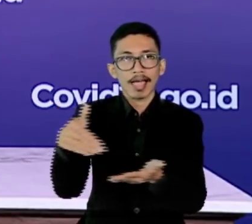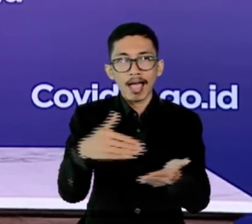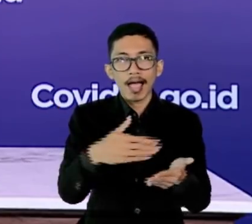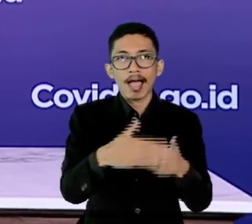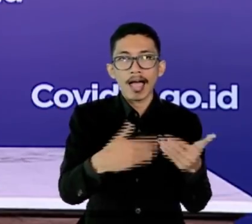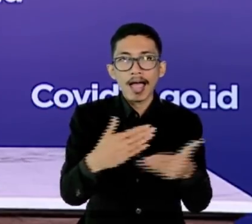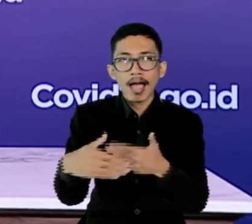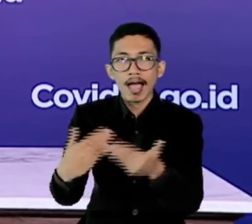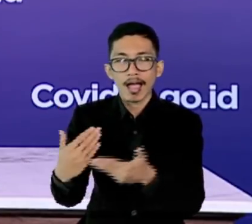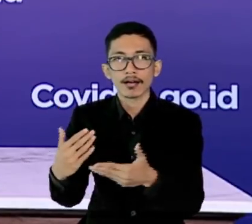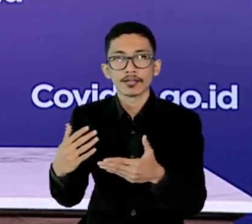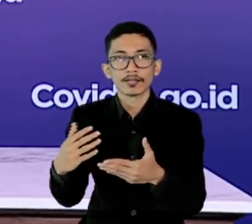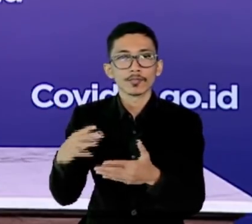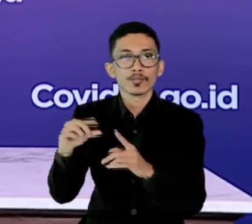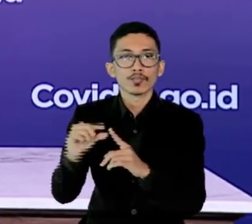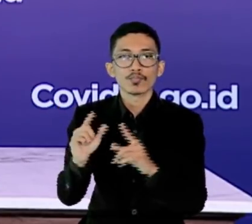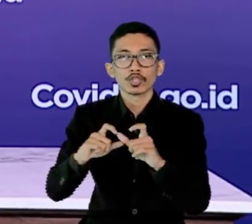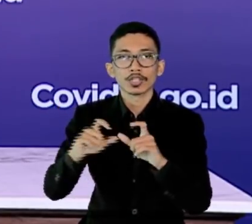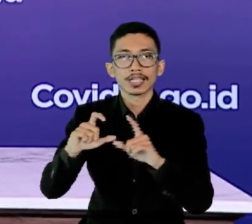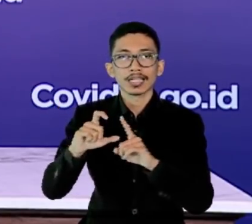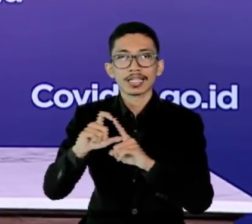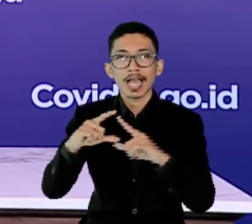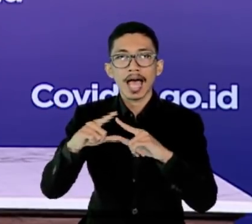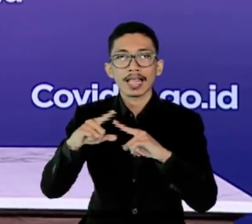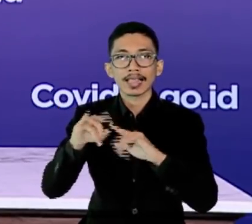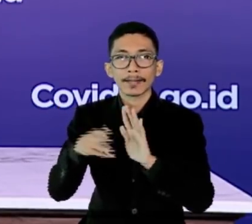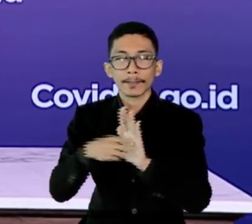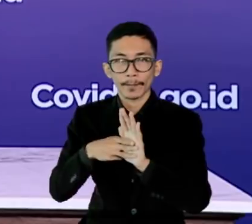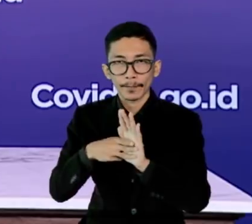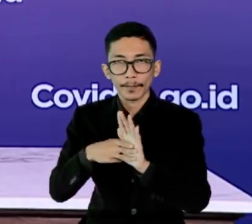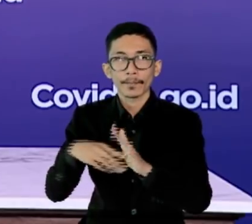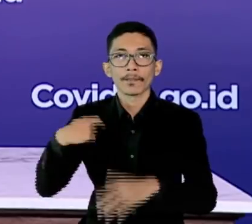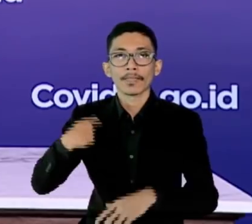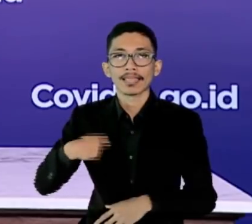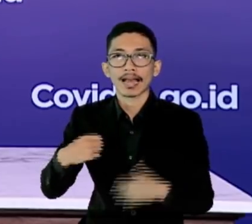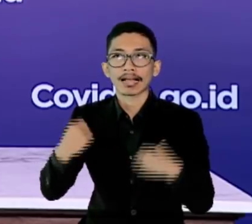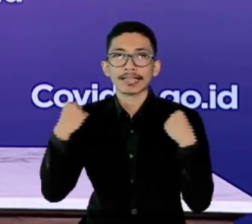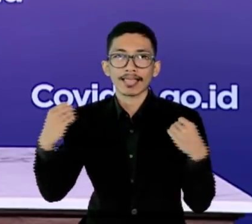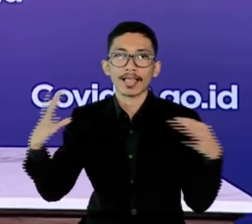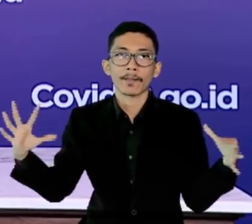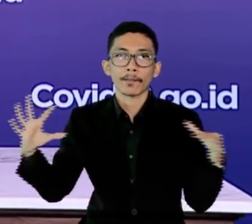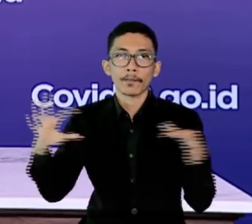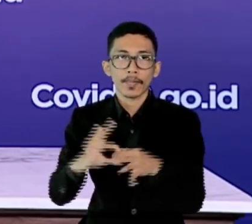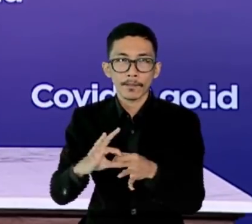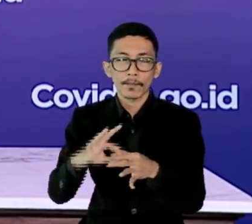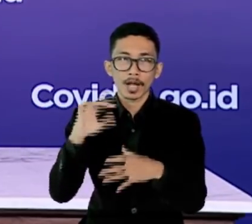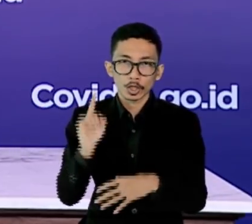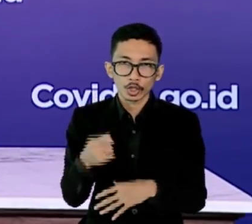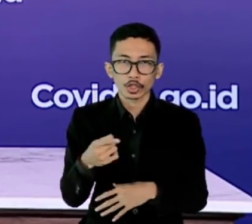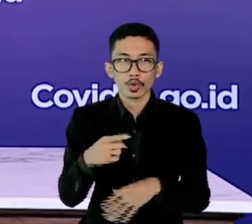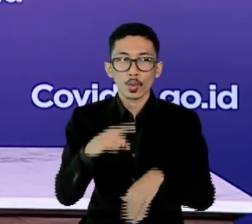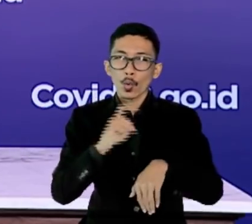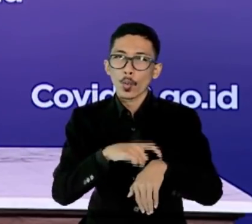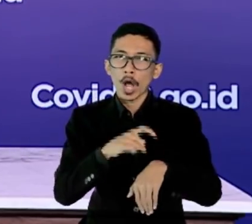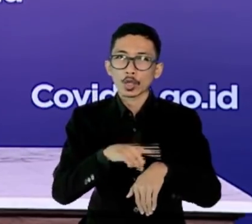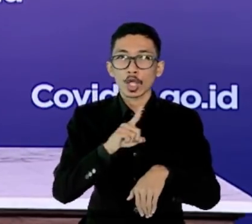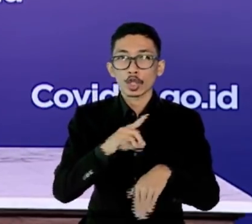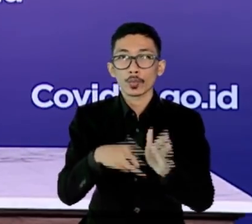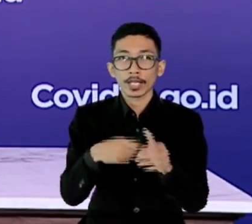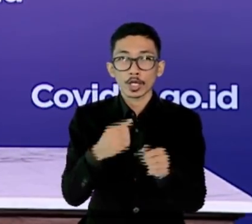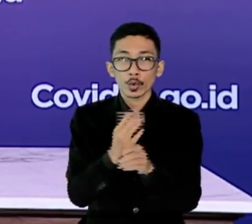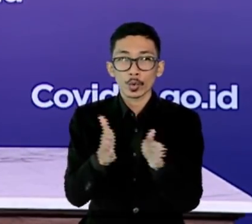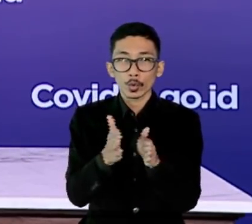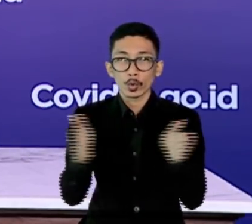berkoordinasi dengan Pusdatin Kementerian Kesehatan. Manfaatkan waktu 1 minggu ini untuk menyelesaikan,